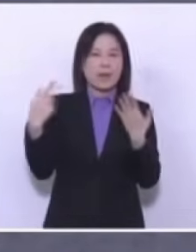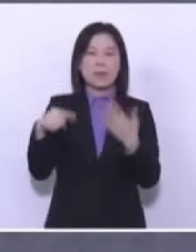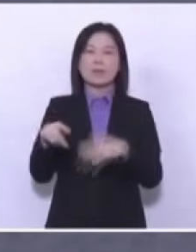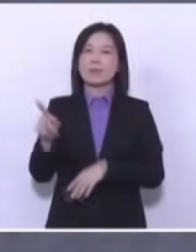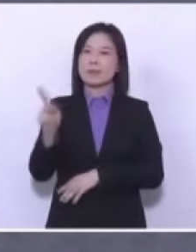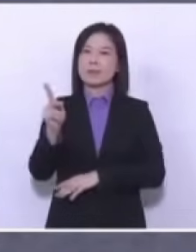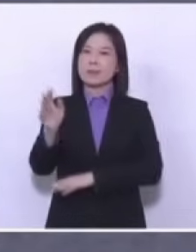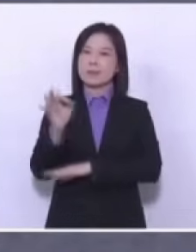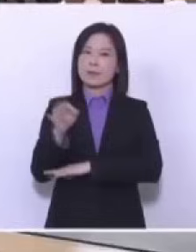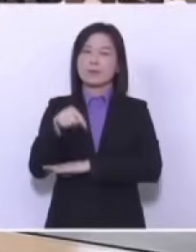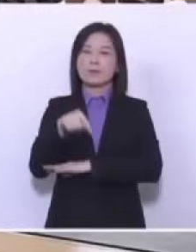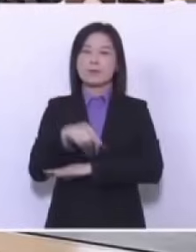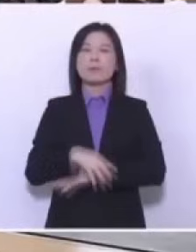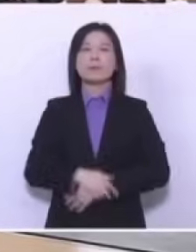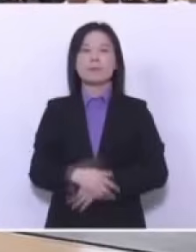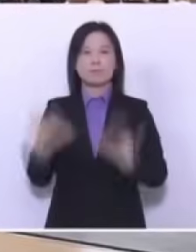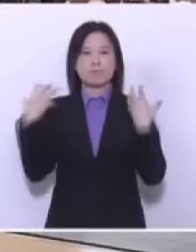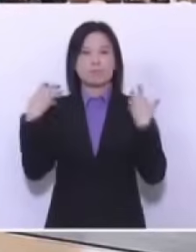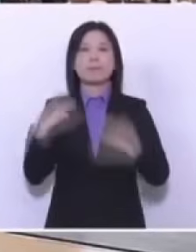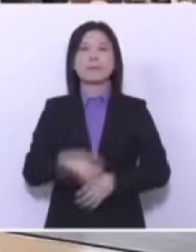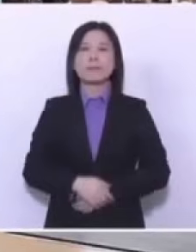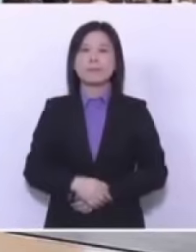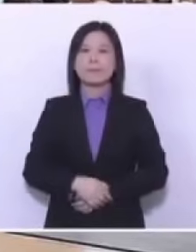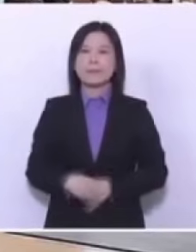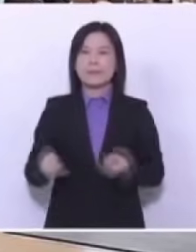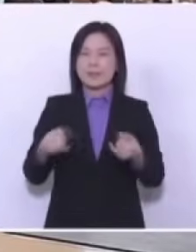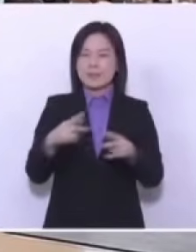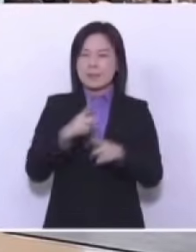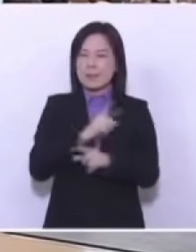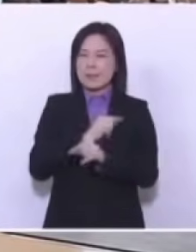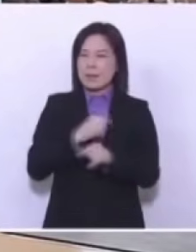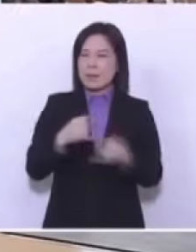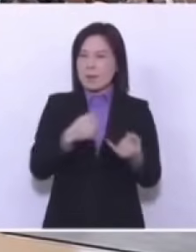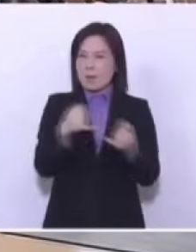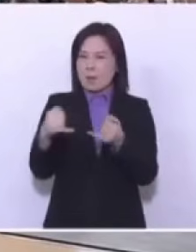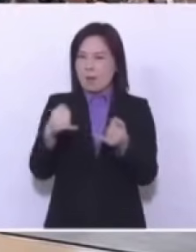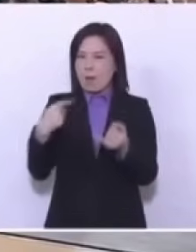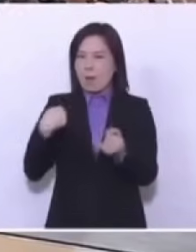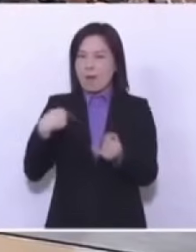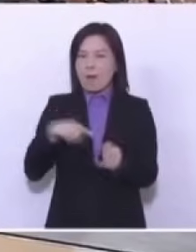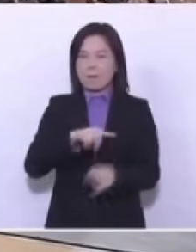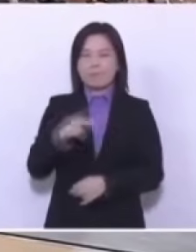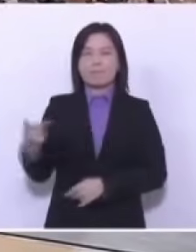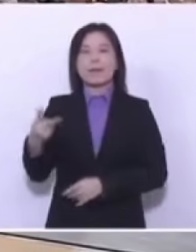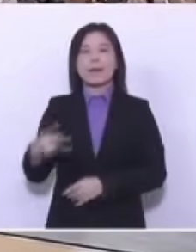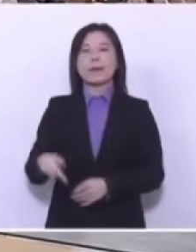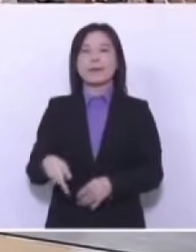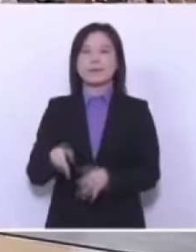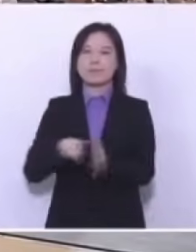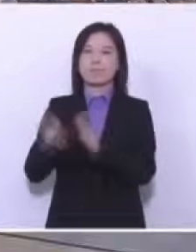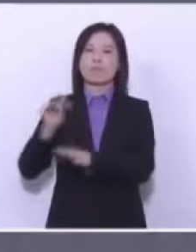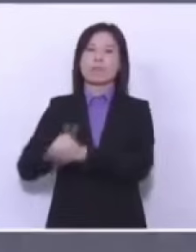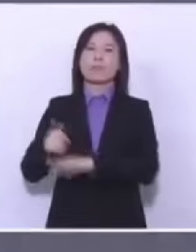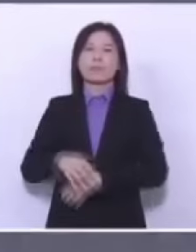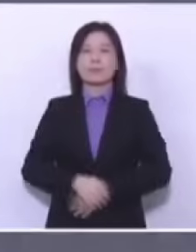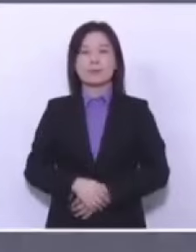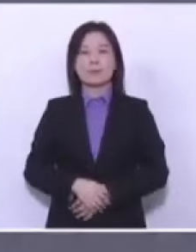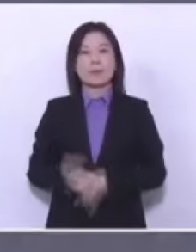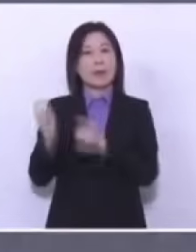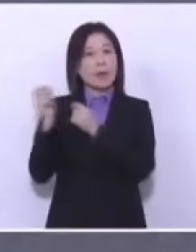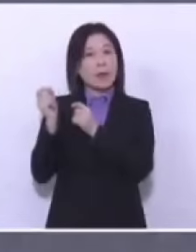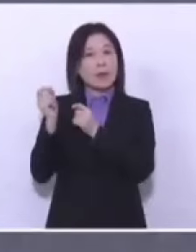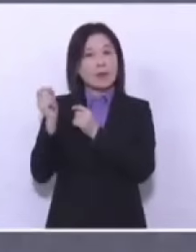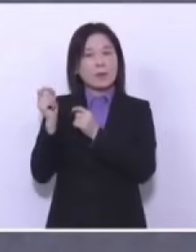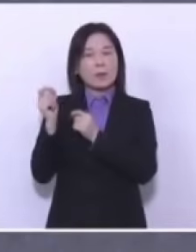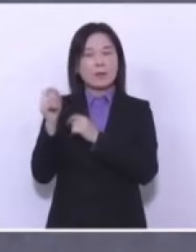信，从仇恨到专业治理。最近虽然局面